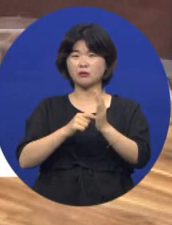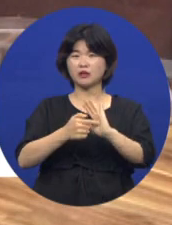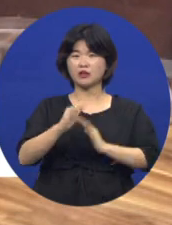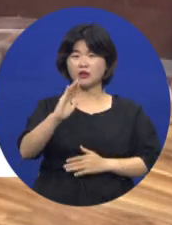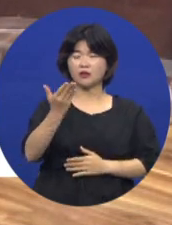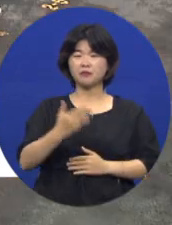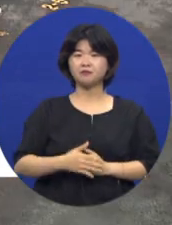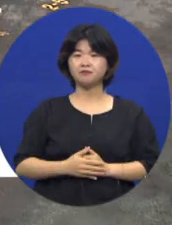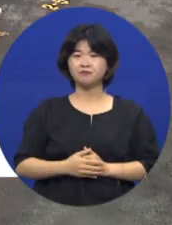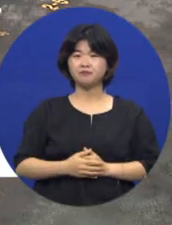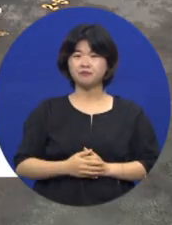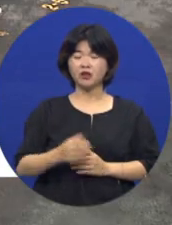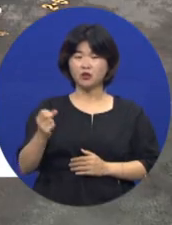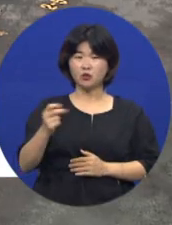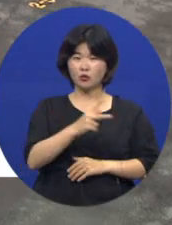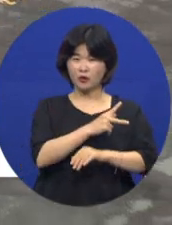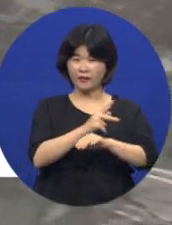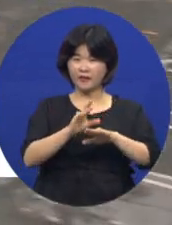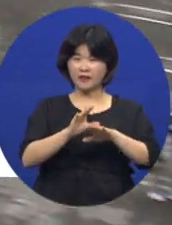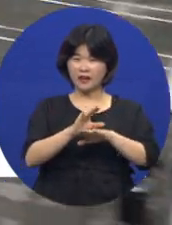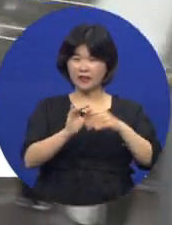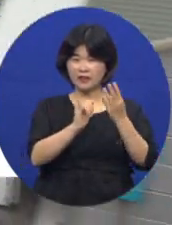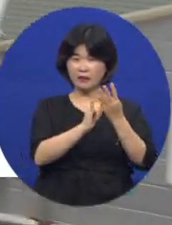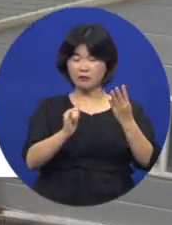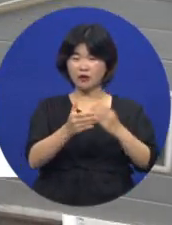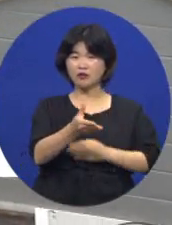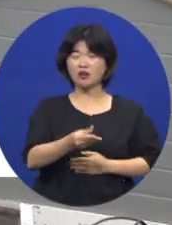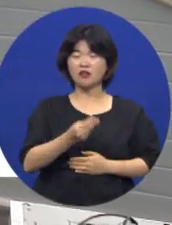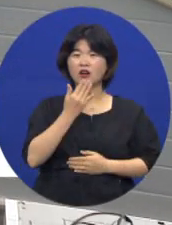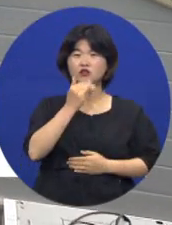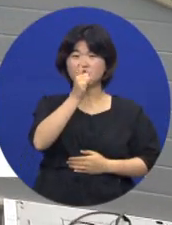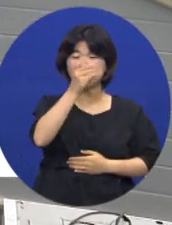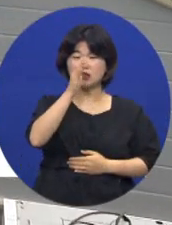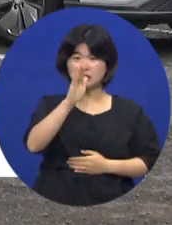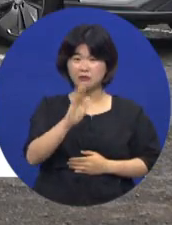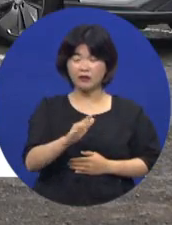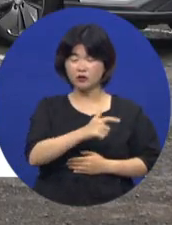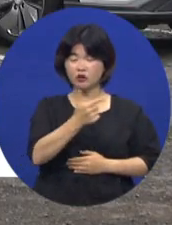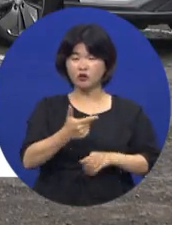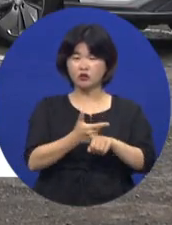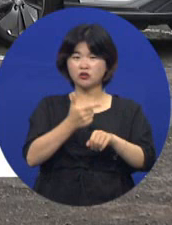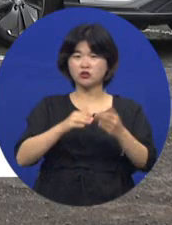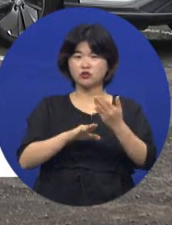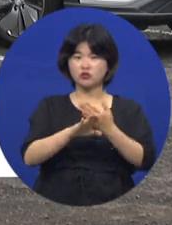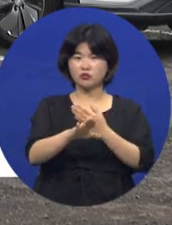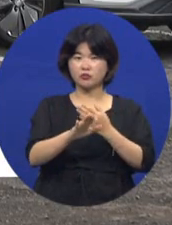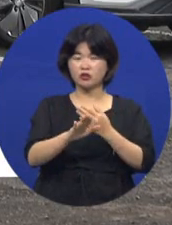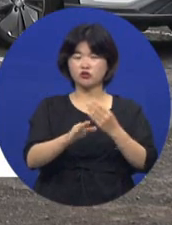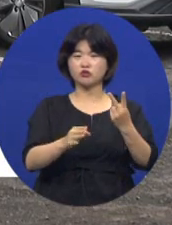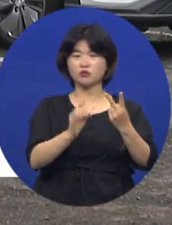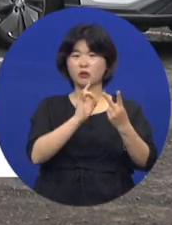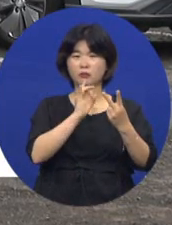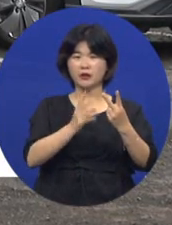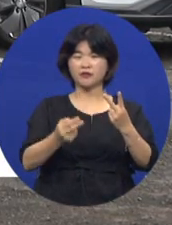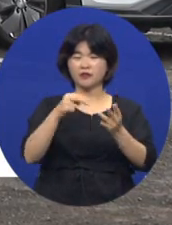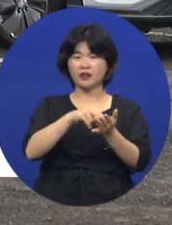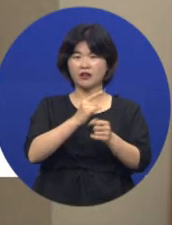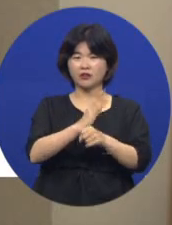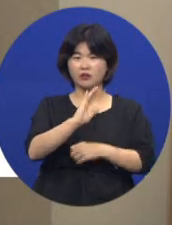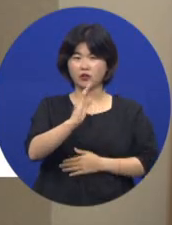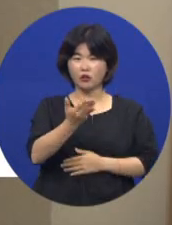밝혔습니다 또 렌터카는 4명이 되어 할 수 있지만 오후 6시 이후에는 2명만 탑승해야